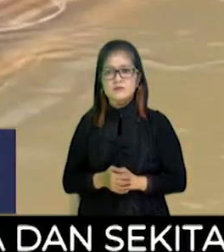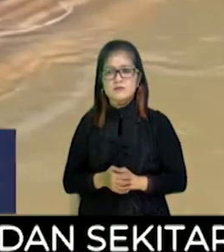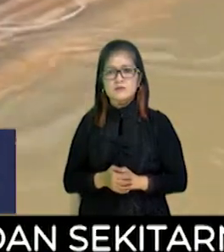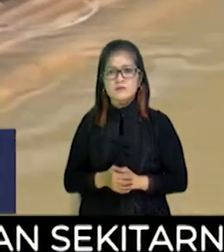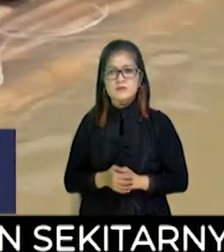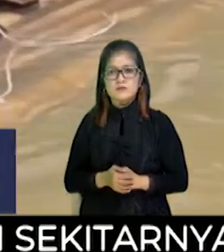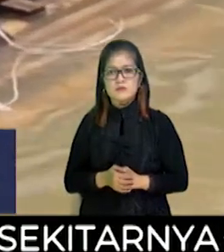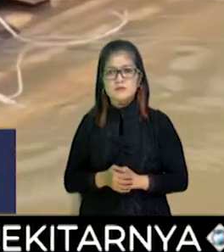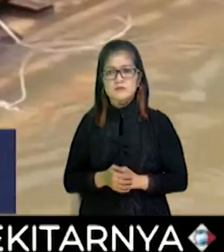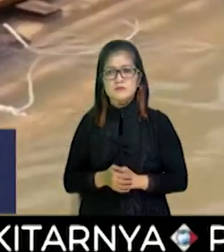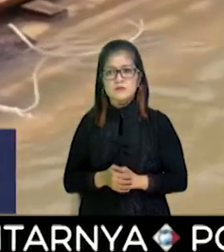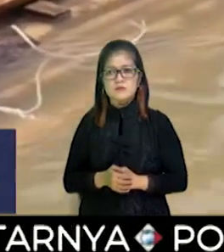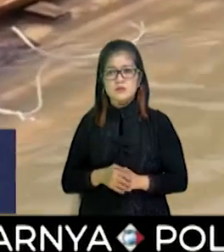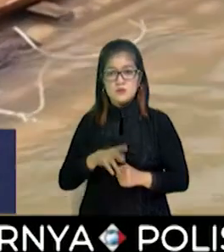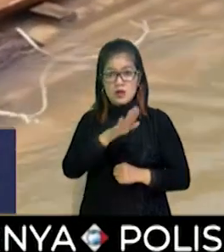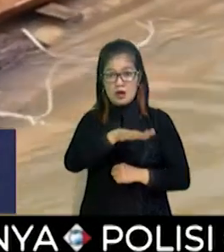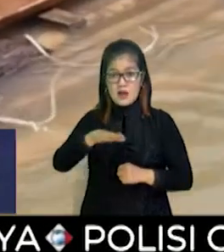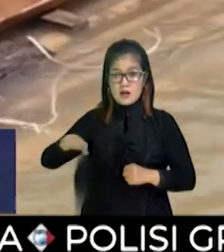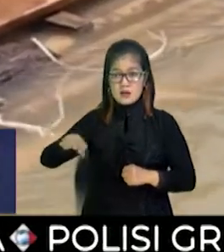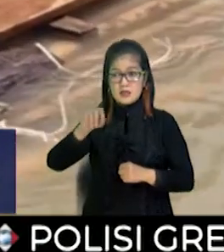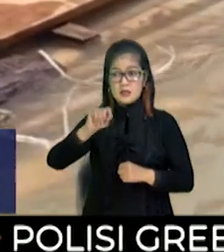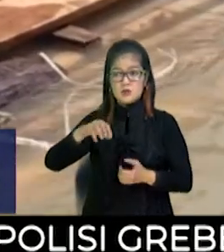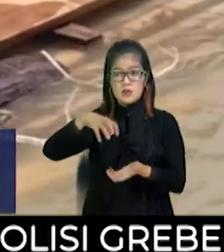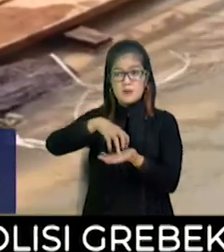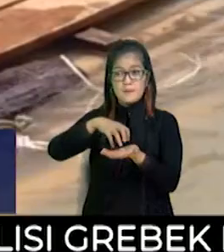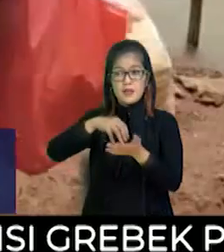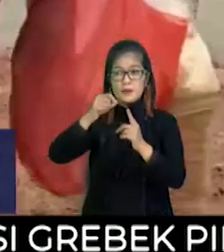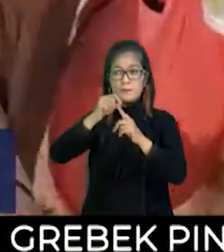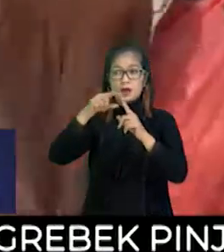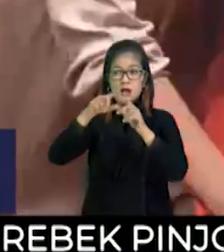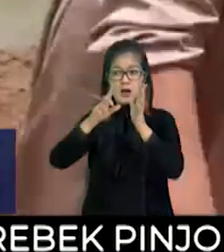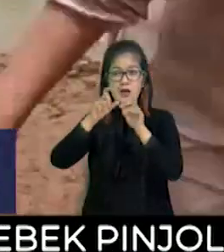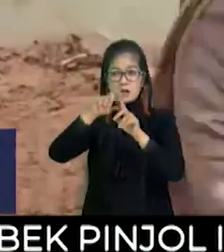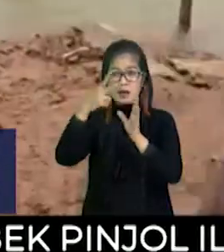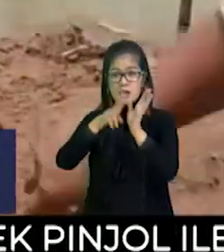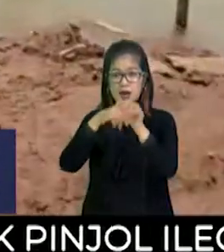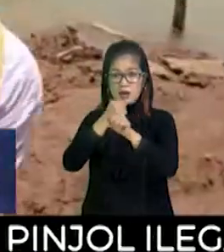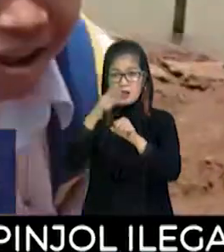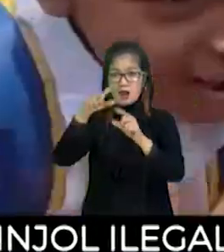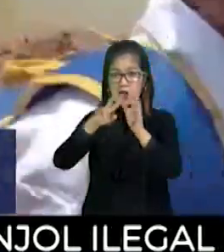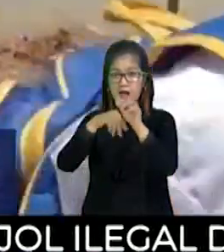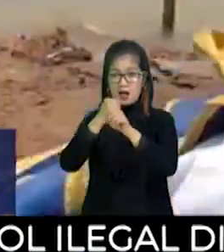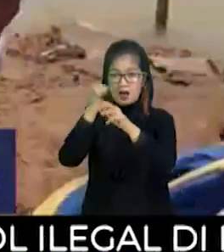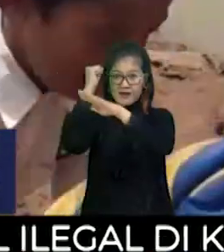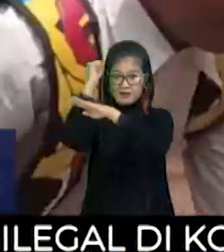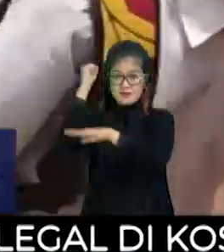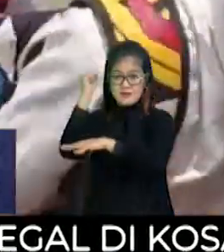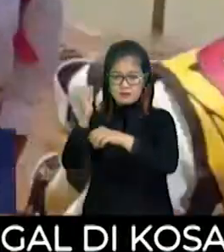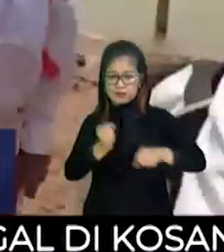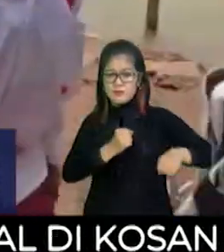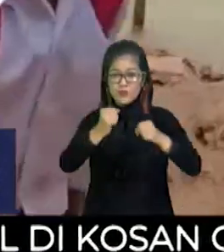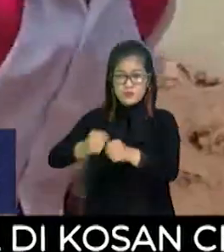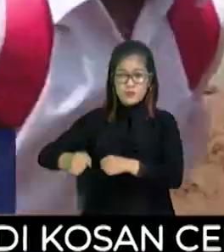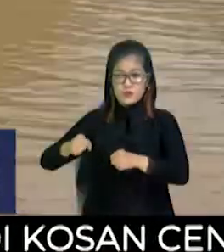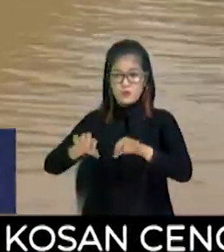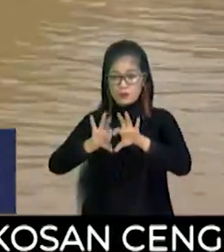Belasan siswa di Desa Pasir Loa, Kecamatan Sindang Resmi, Pandeglang, Banten terpaksa menyeberangi sungai dengan rakit bambu. Aktivitas siswa